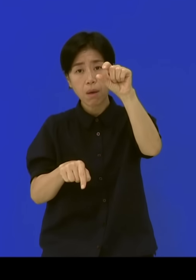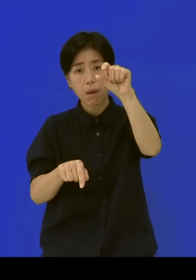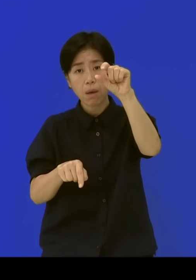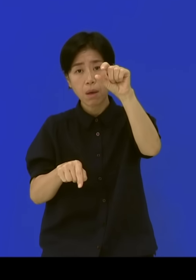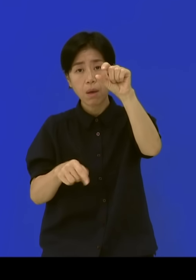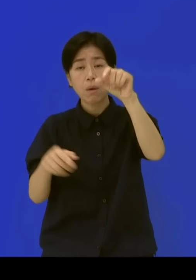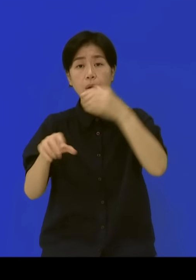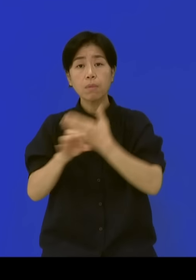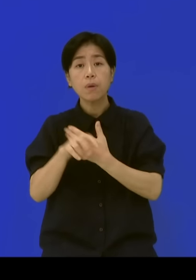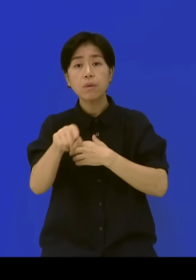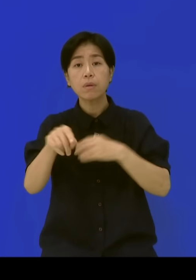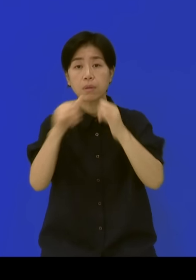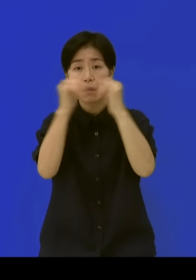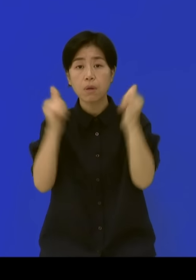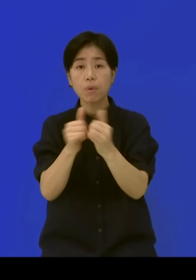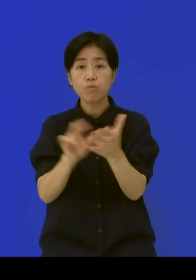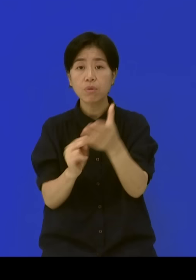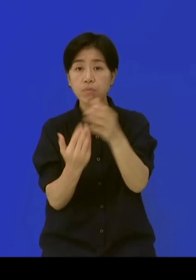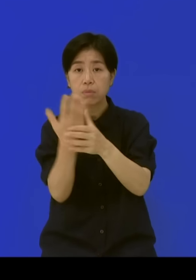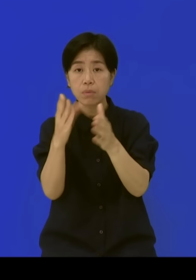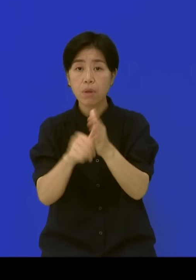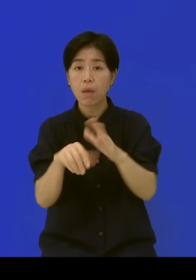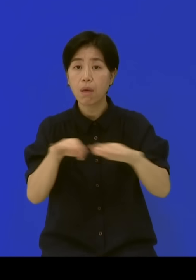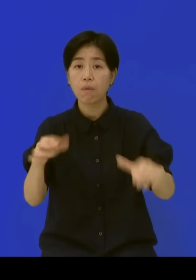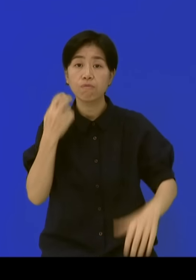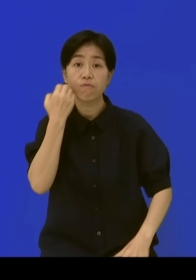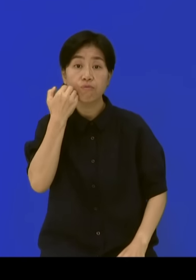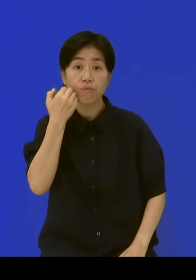누가 해결해야 되는가에 대한 질문이 남는 거죠.